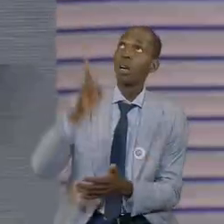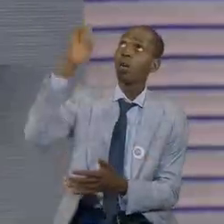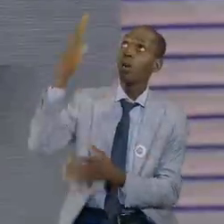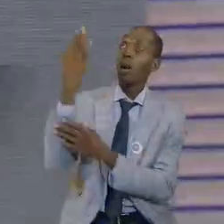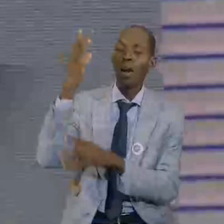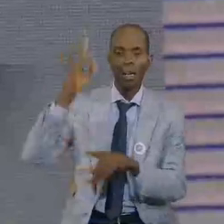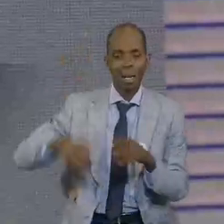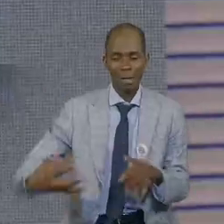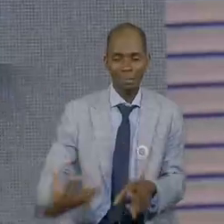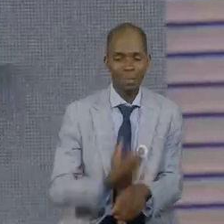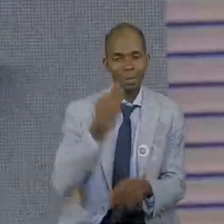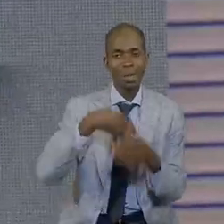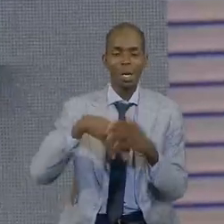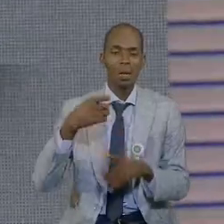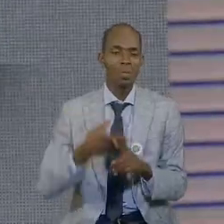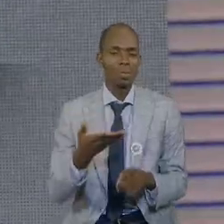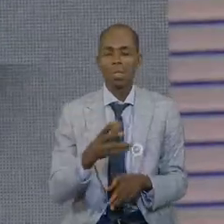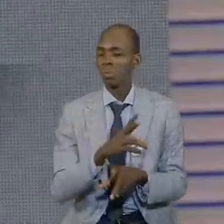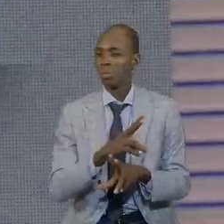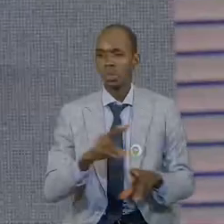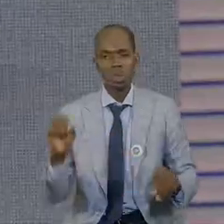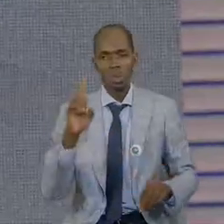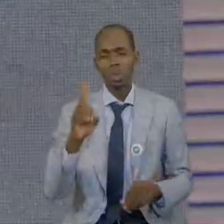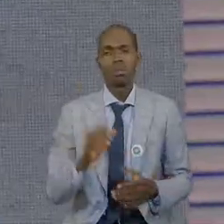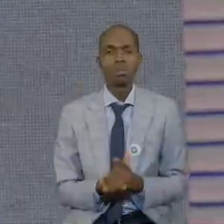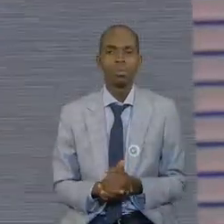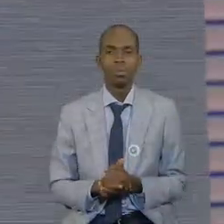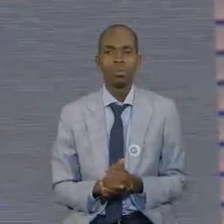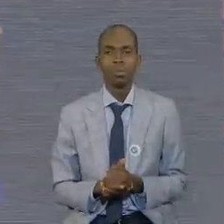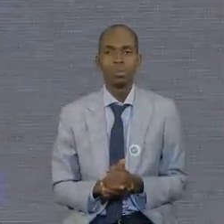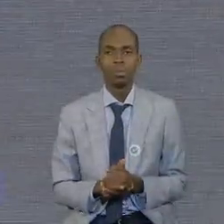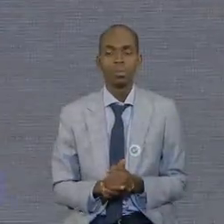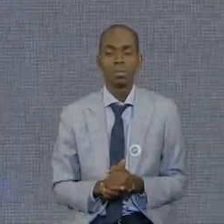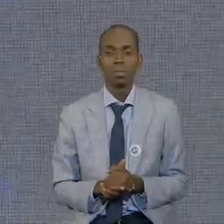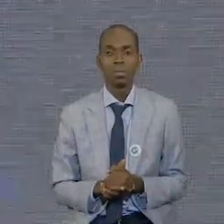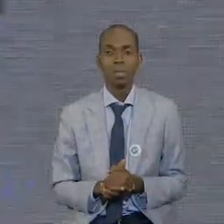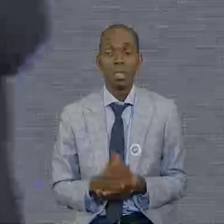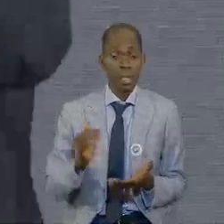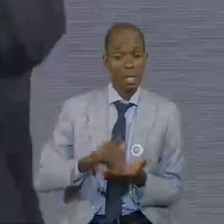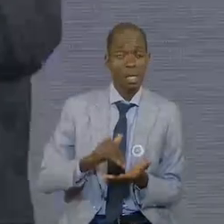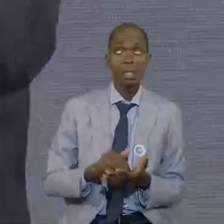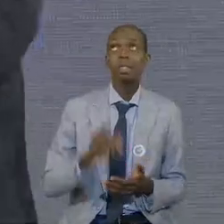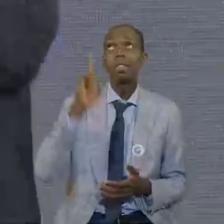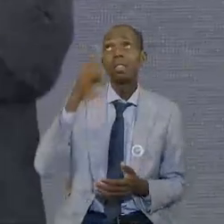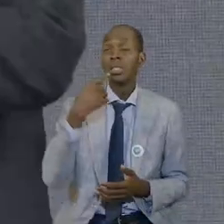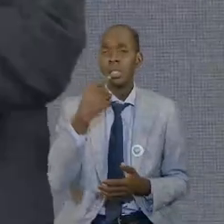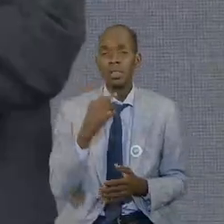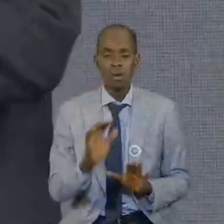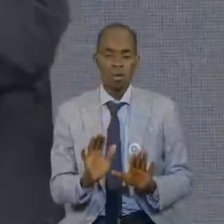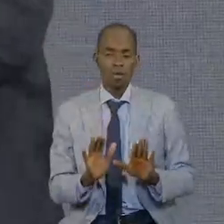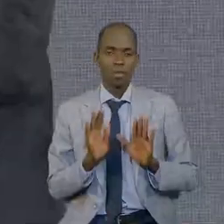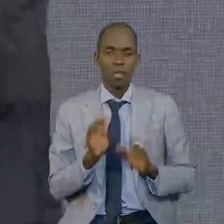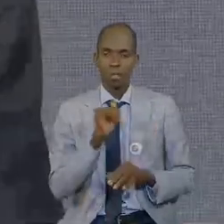aucun fond, il n'y a aucune fosse, il n'y a aucune vallée où tu vas tomber où la main de Dieu ne peut pas t'atteindre. He says, fear not.